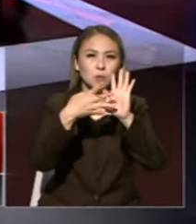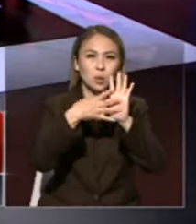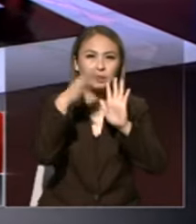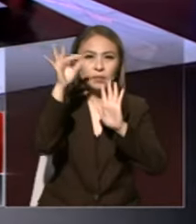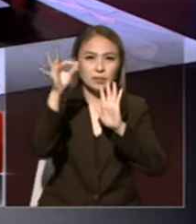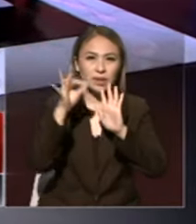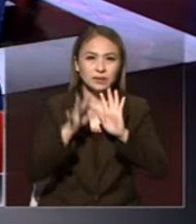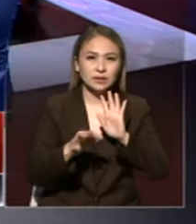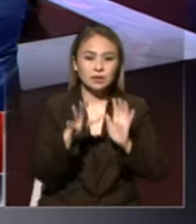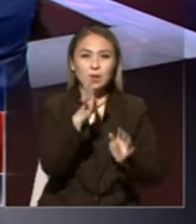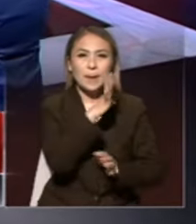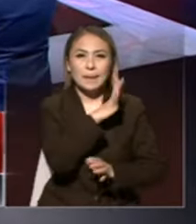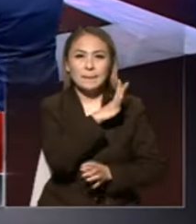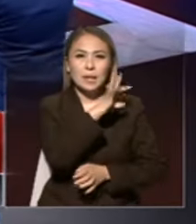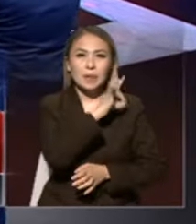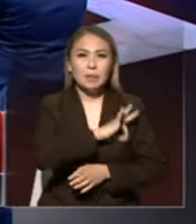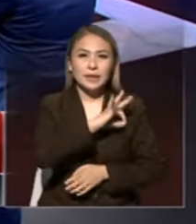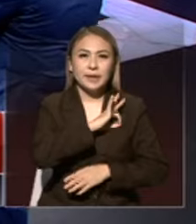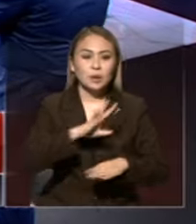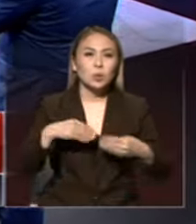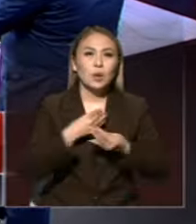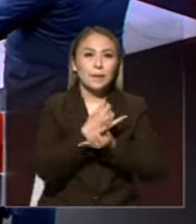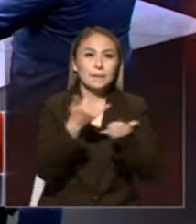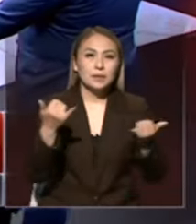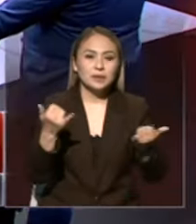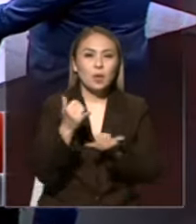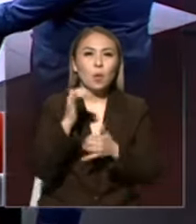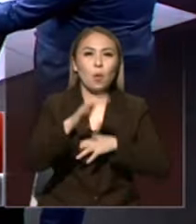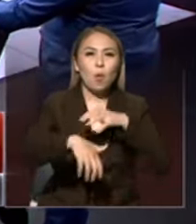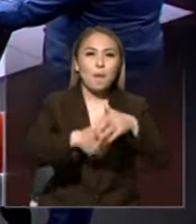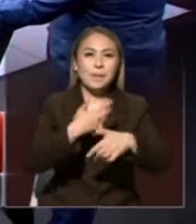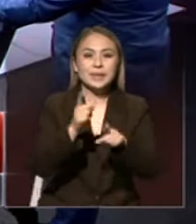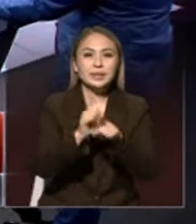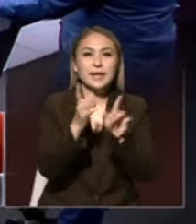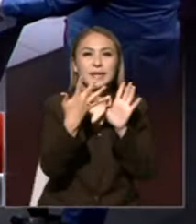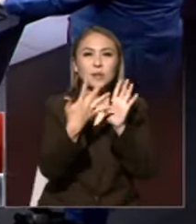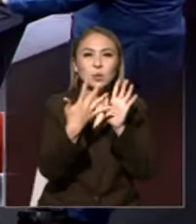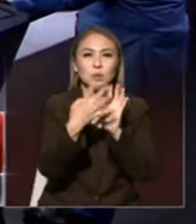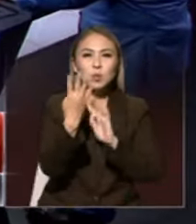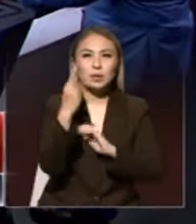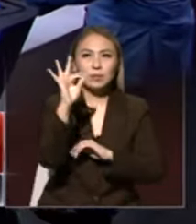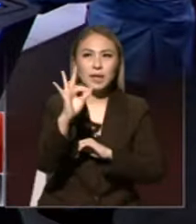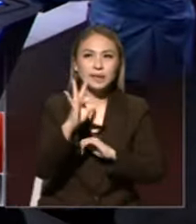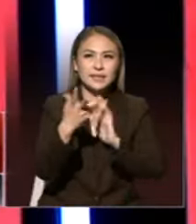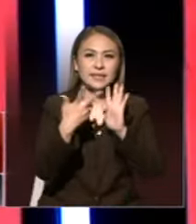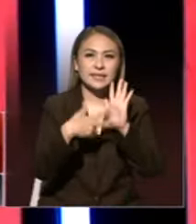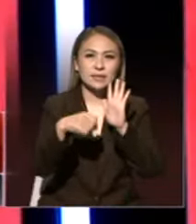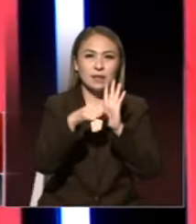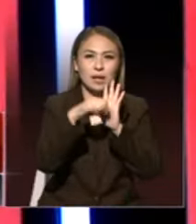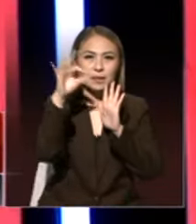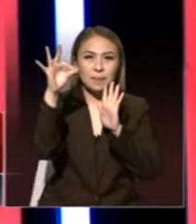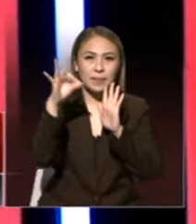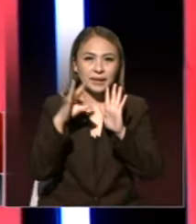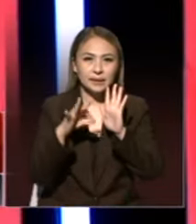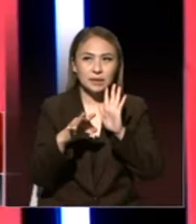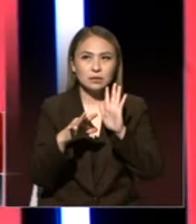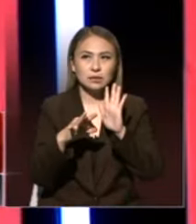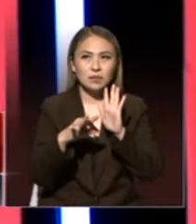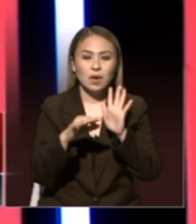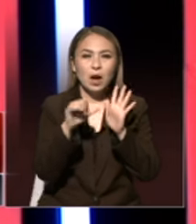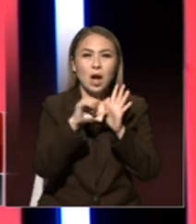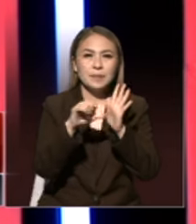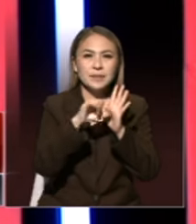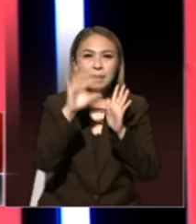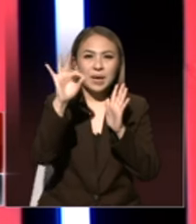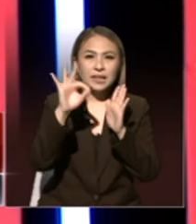астам пайда болған, пайдаланылған комбайнның үлесі 54%, сепкіштер 86%, дестелегіштер